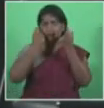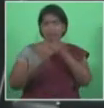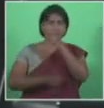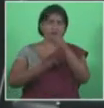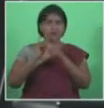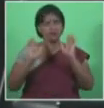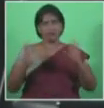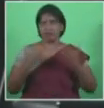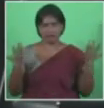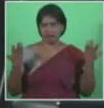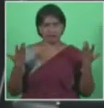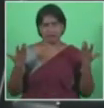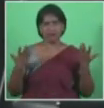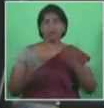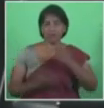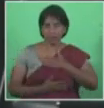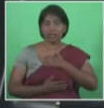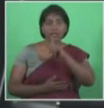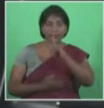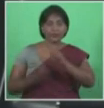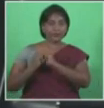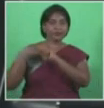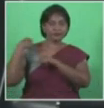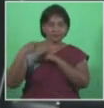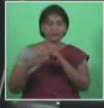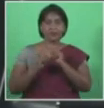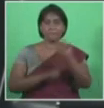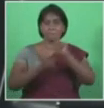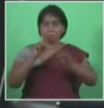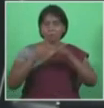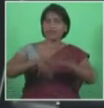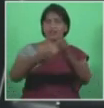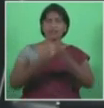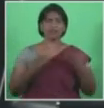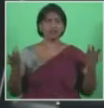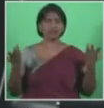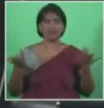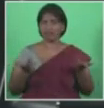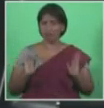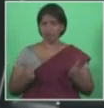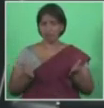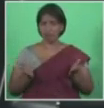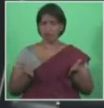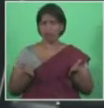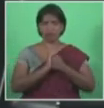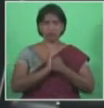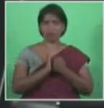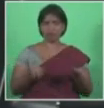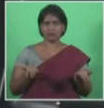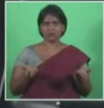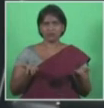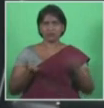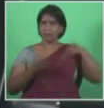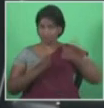කතන්දර කියනවා. ඒක මට අදාළ නැහැ. මම මේ වෙච්ච දේ කියන්න මේ පාර්ලිමේන්තුවේ කියන්නවත් ඉඩ දෙන්නේ නැහැ නේ. මොකද්ද මේ පාර්ලිමේන්තුවේ තියෙන ගරුත්වය?